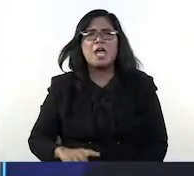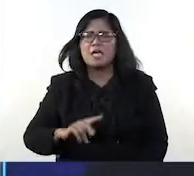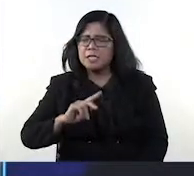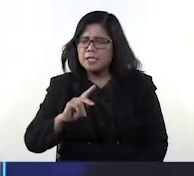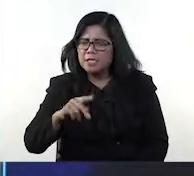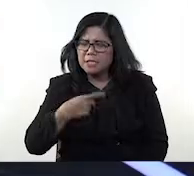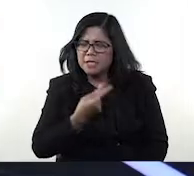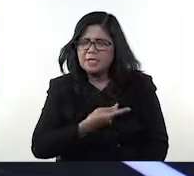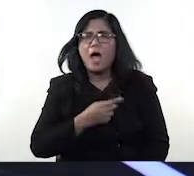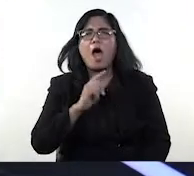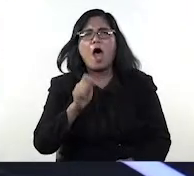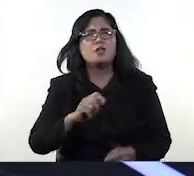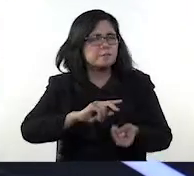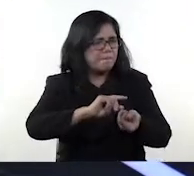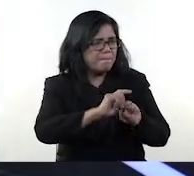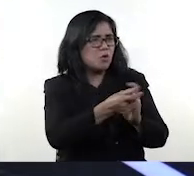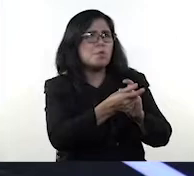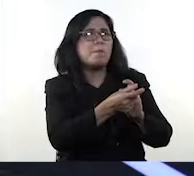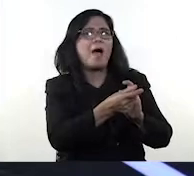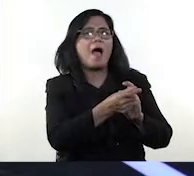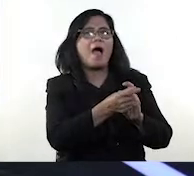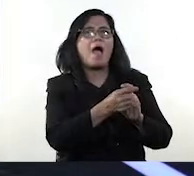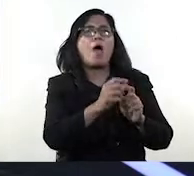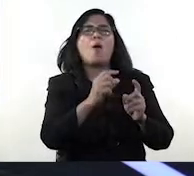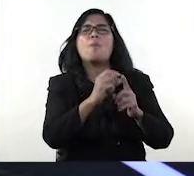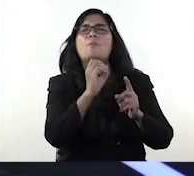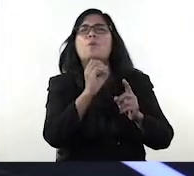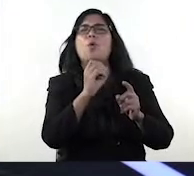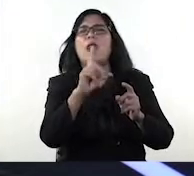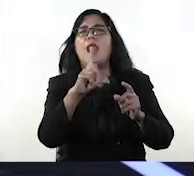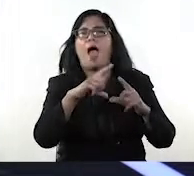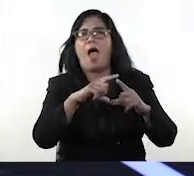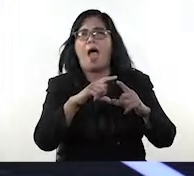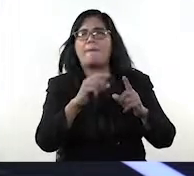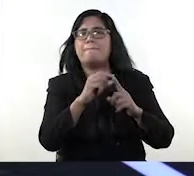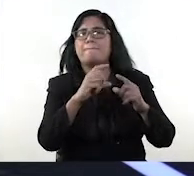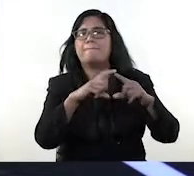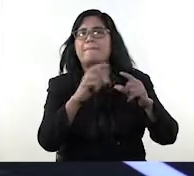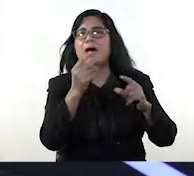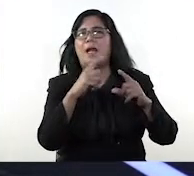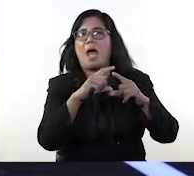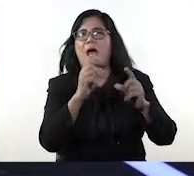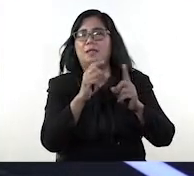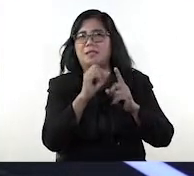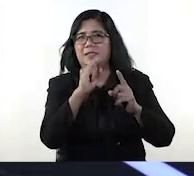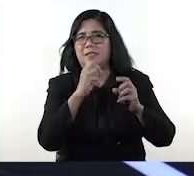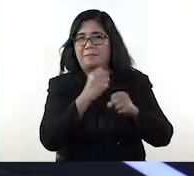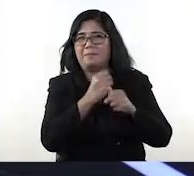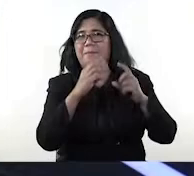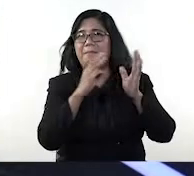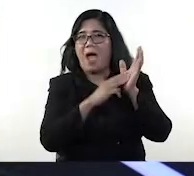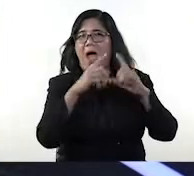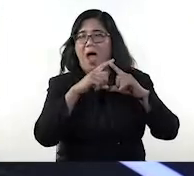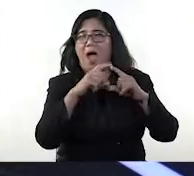Ayo kita merubah paradigma kita itu artinya kita mau dipimpin Ruhut Hai bocah ya bukan segala-galanya